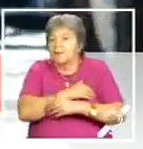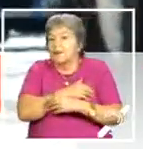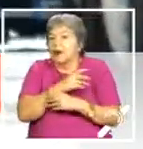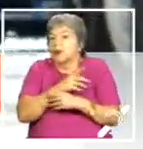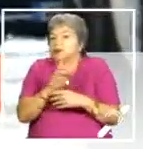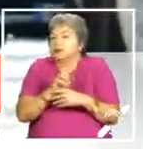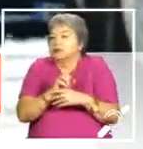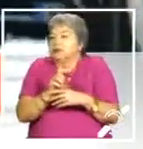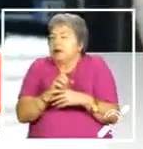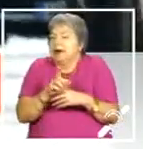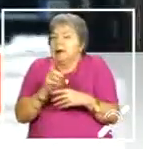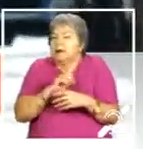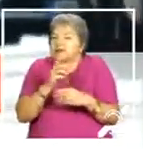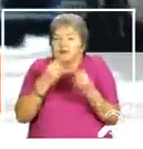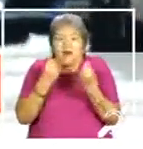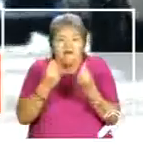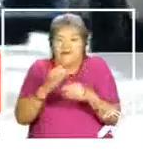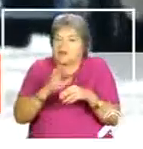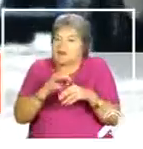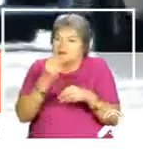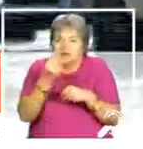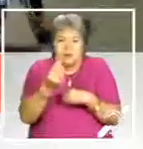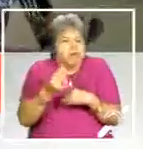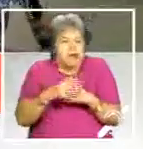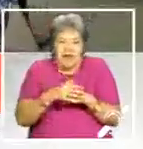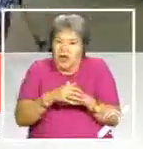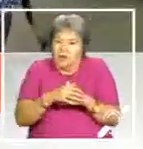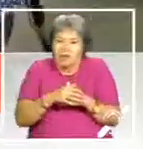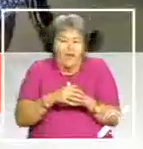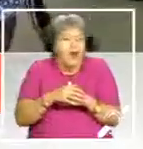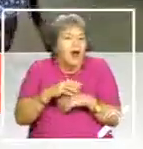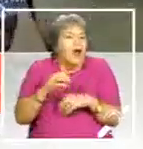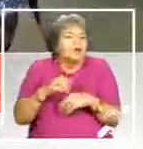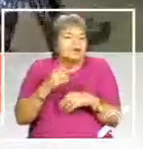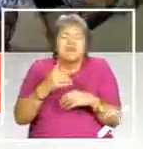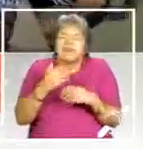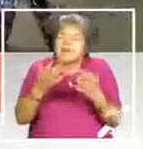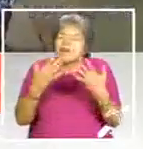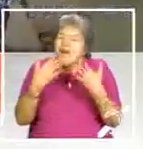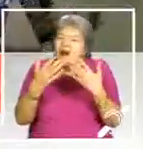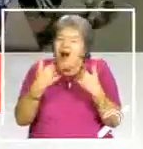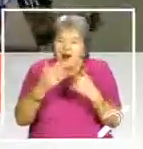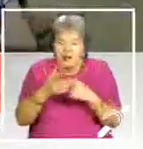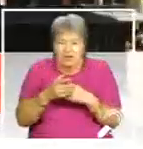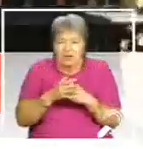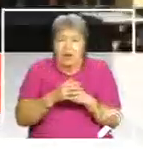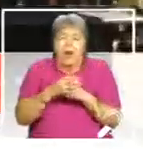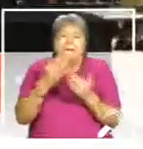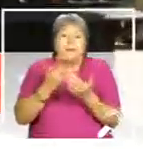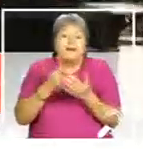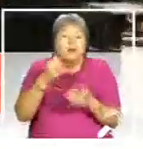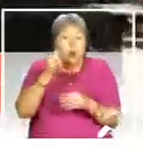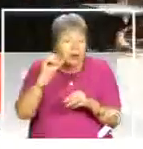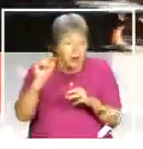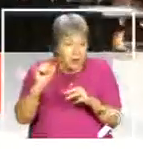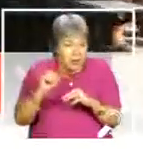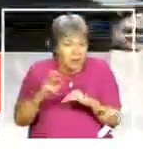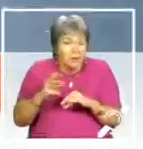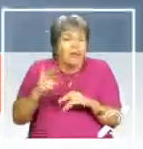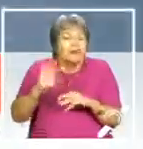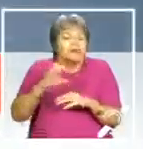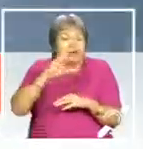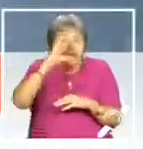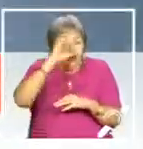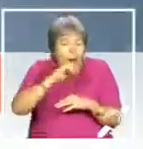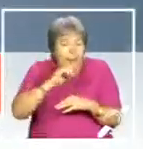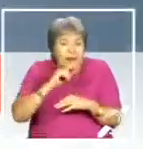vor mai fi agreabile, nu vor mai fi atât de plăcute, nu va mai fi o atmosferă răcoroasă, pentru că și acestea vor